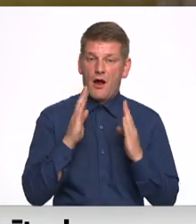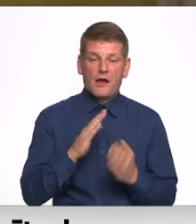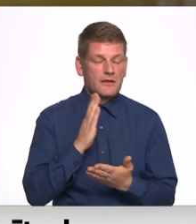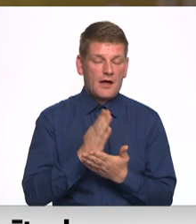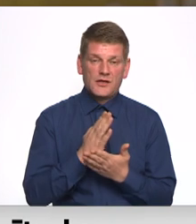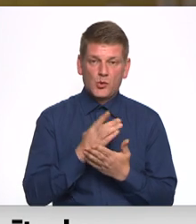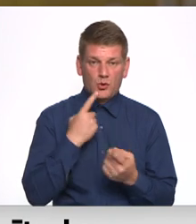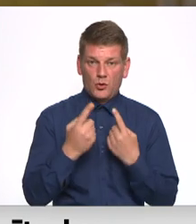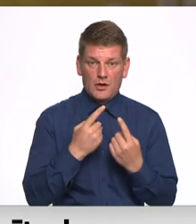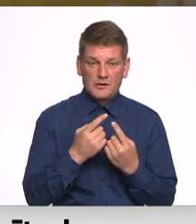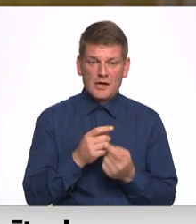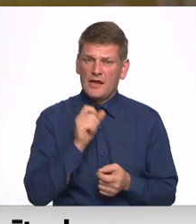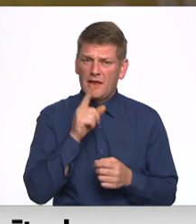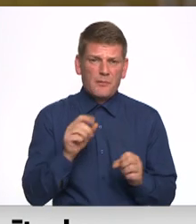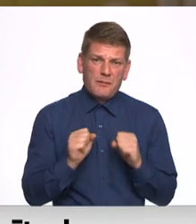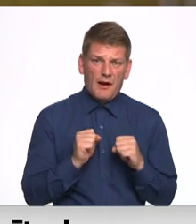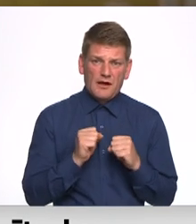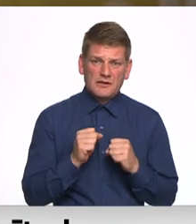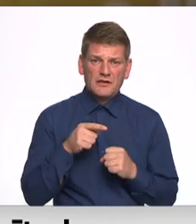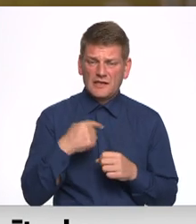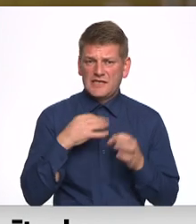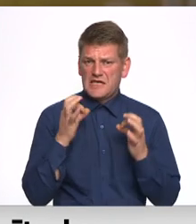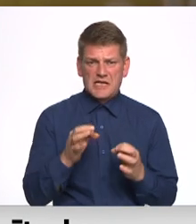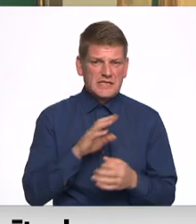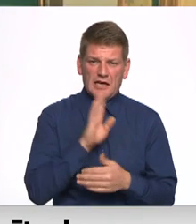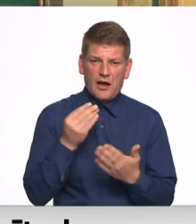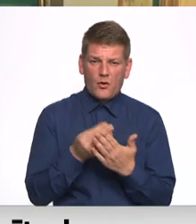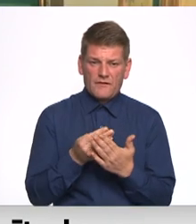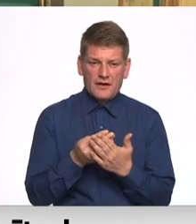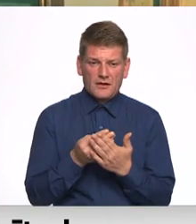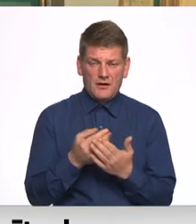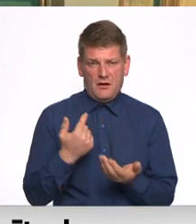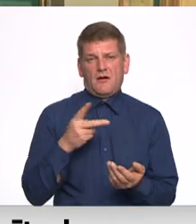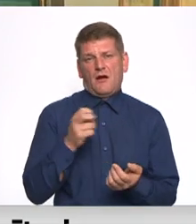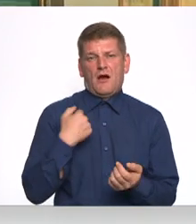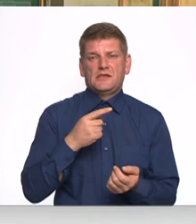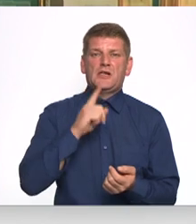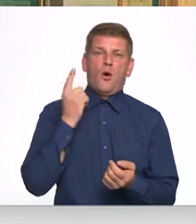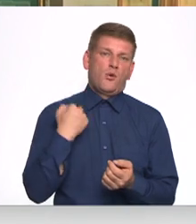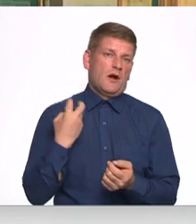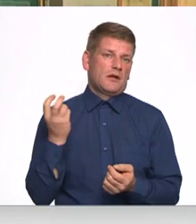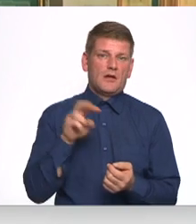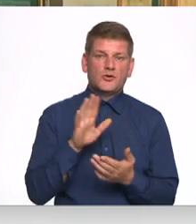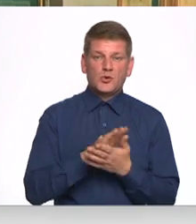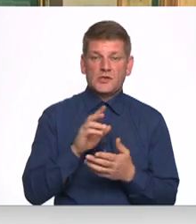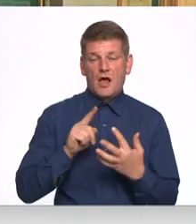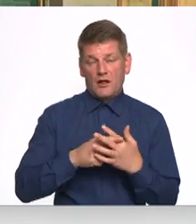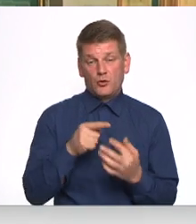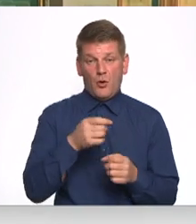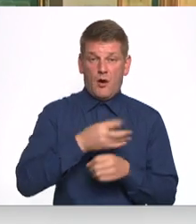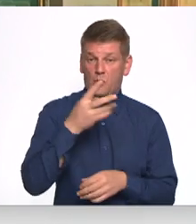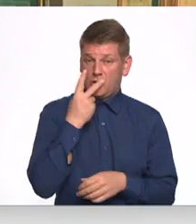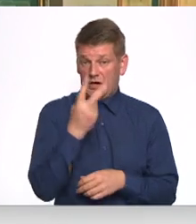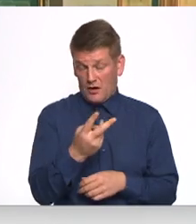neesot runājis. Nebija bail, jo tad es īsti to nenovērtēju. Nu, kā es jauna atnācu uz Jelgavu un to kausu es ieraudzīju,